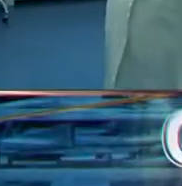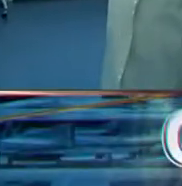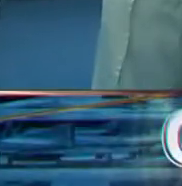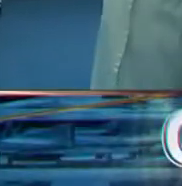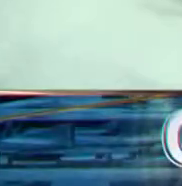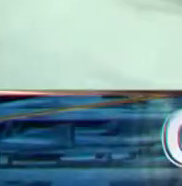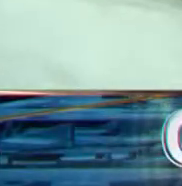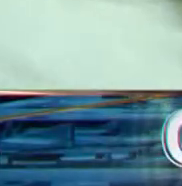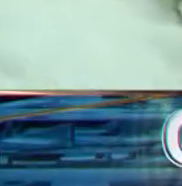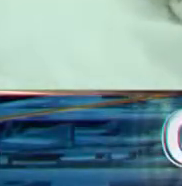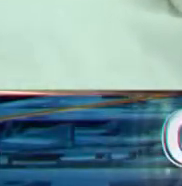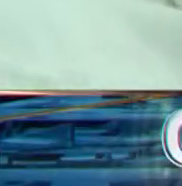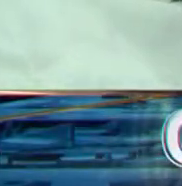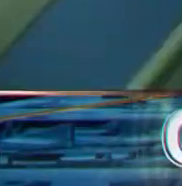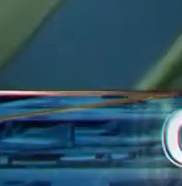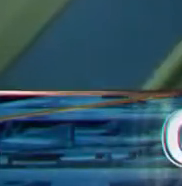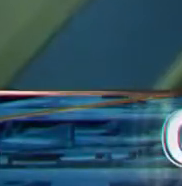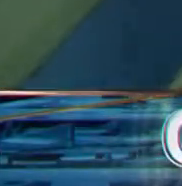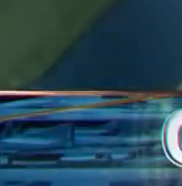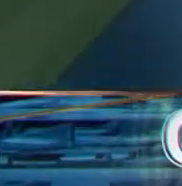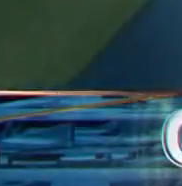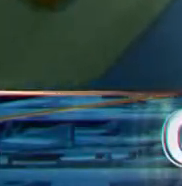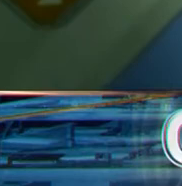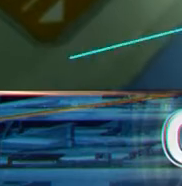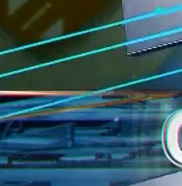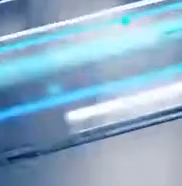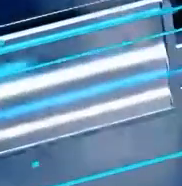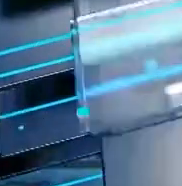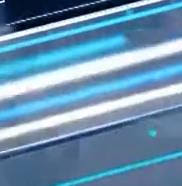Вирус отступает. В регионе закрываются провизорные центры.